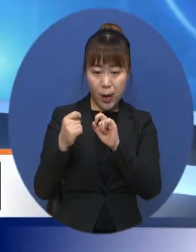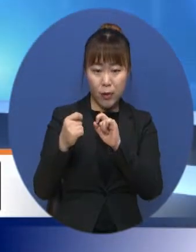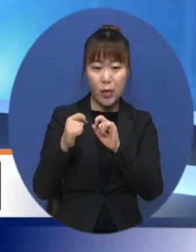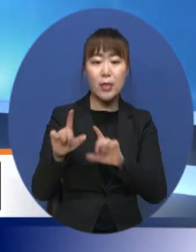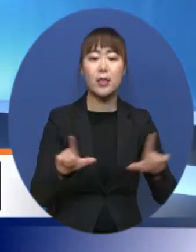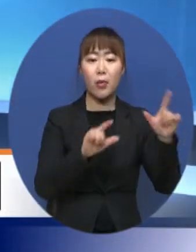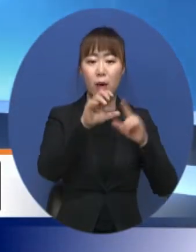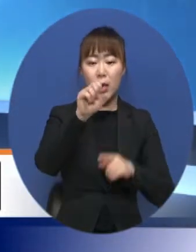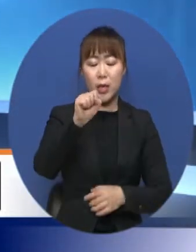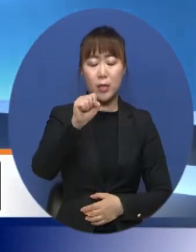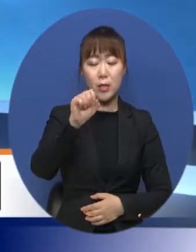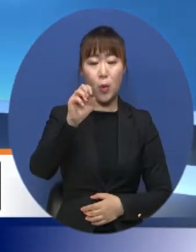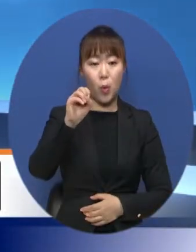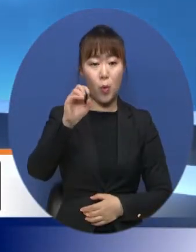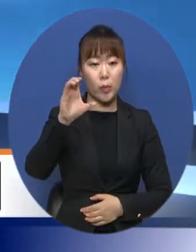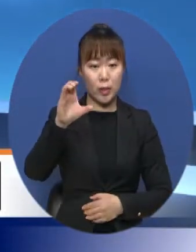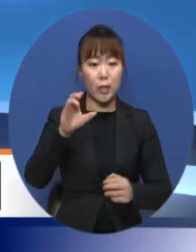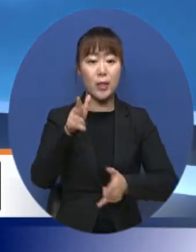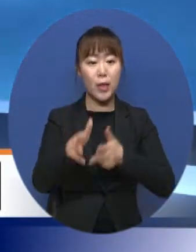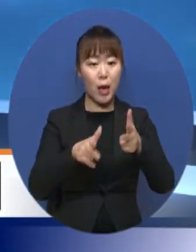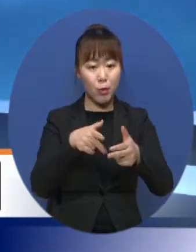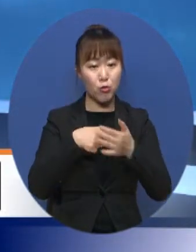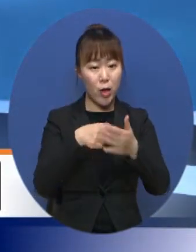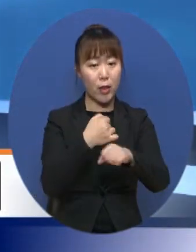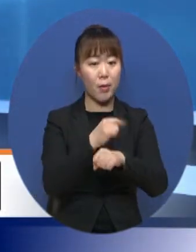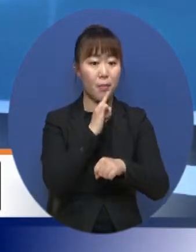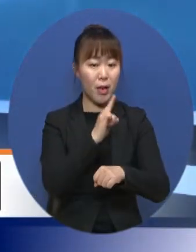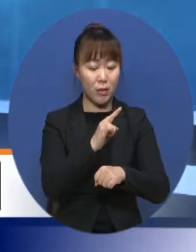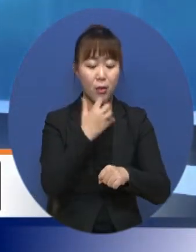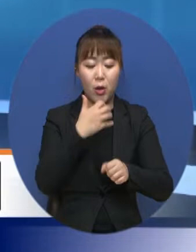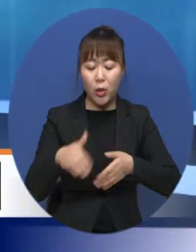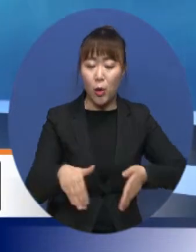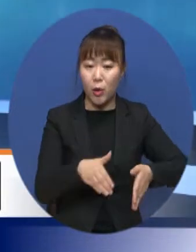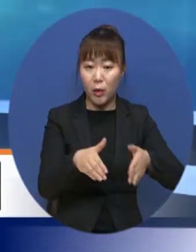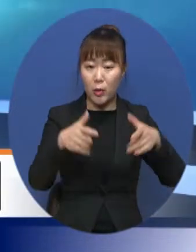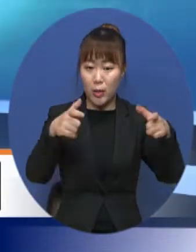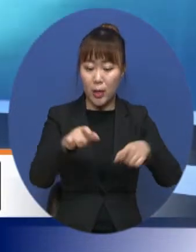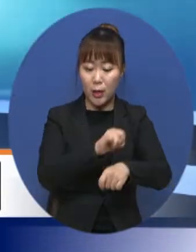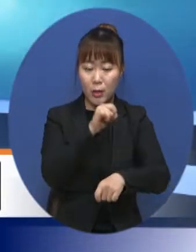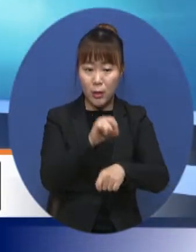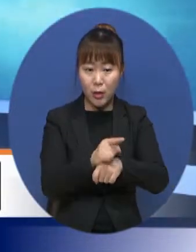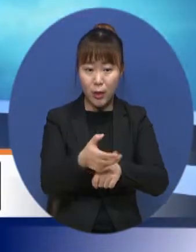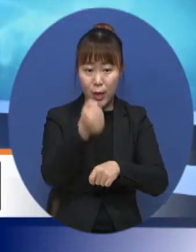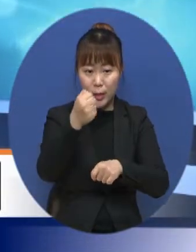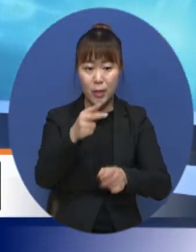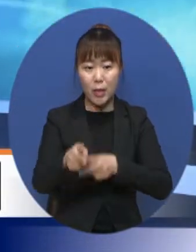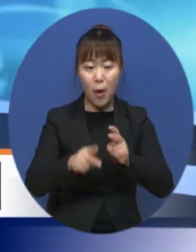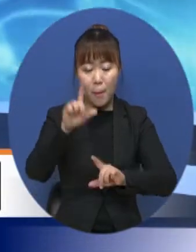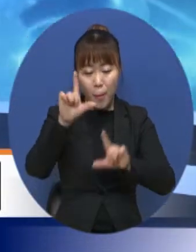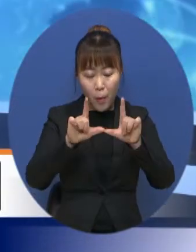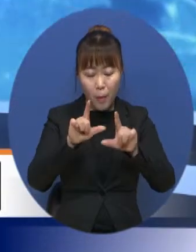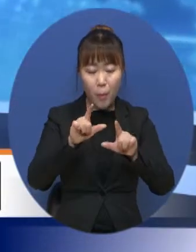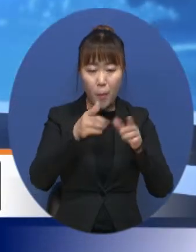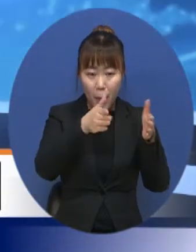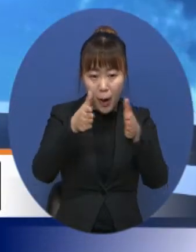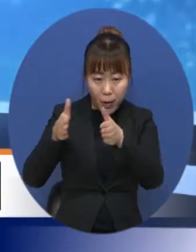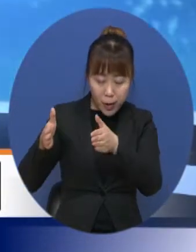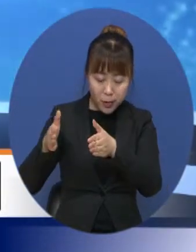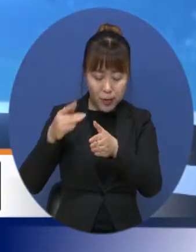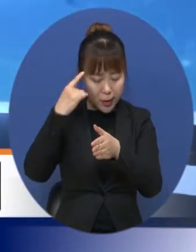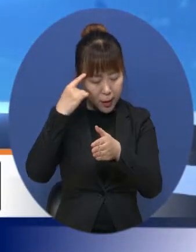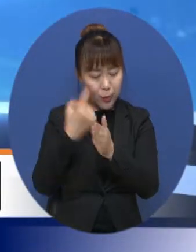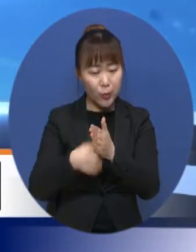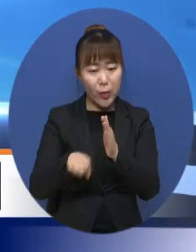생활 SOC 사업을 추진하겠다고 밝힌 가운데 경기도가 지역 특성을 살린 사업 방향 모색을 위해 토론회를